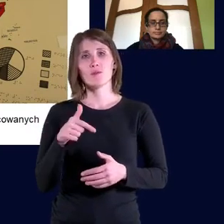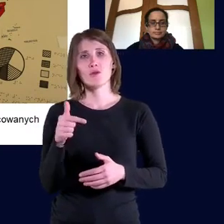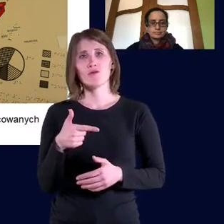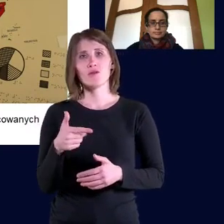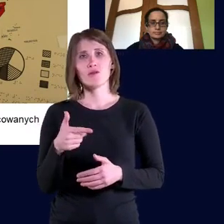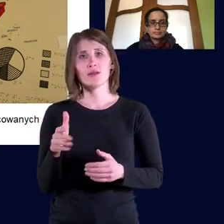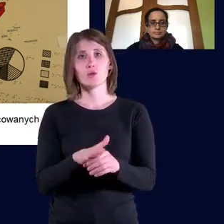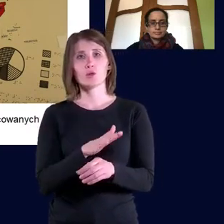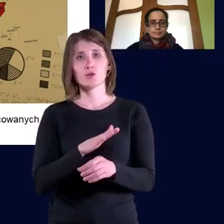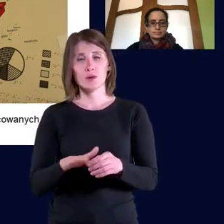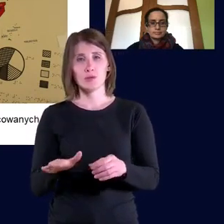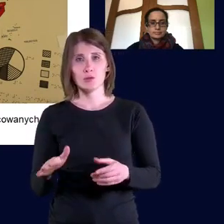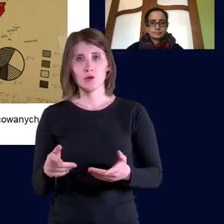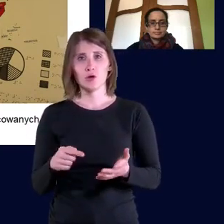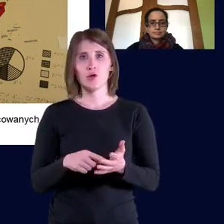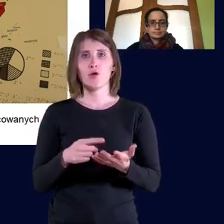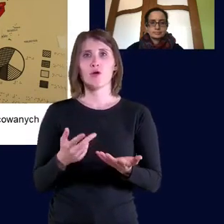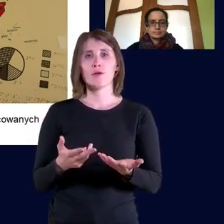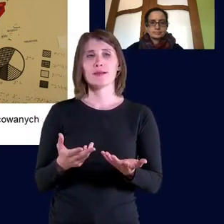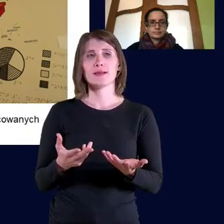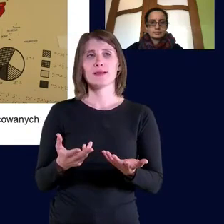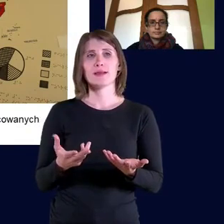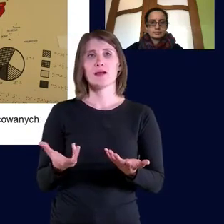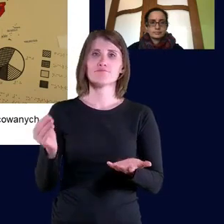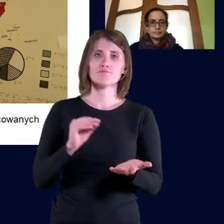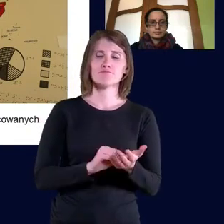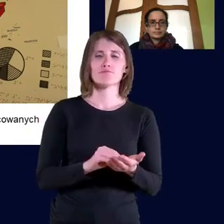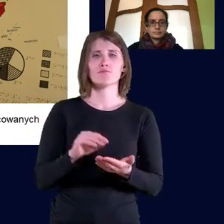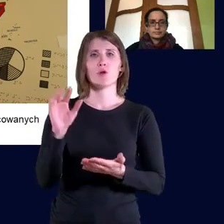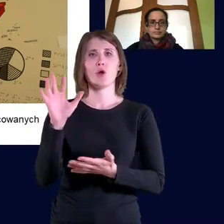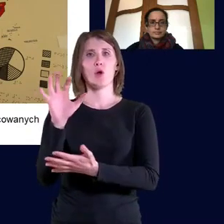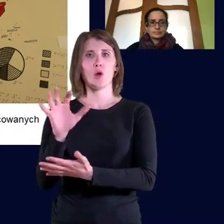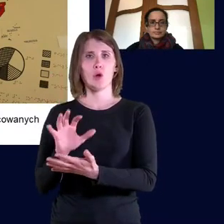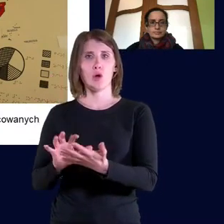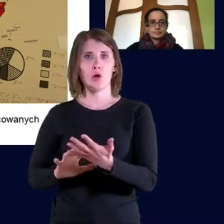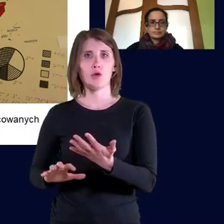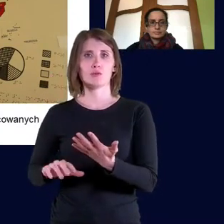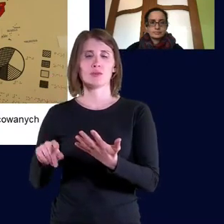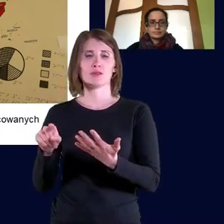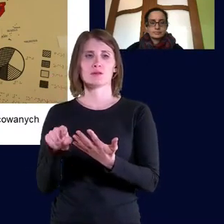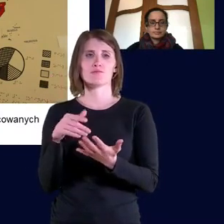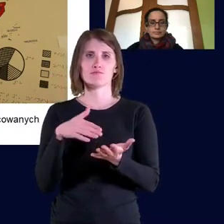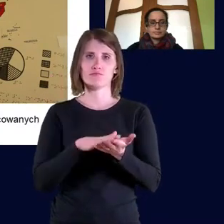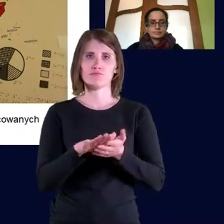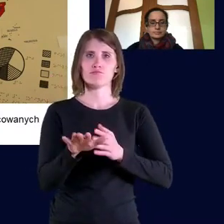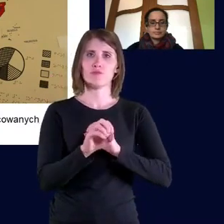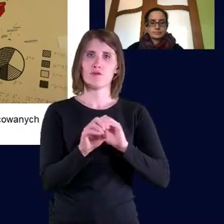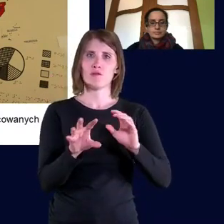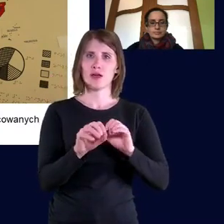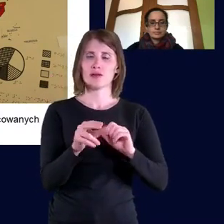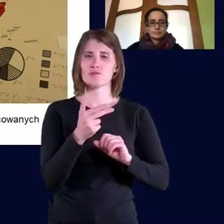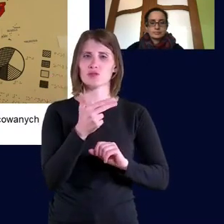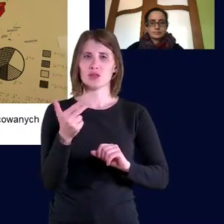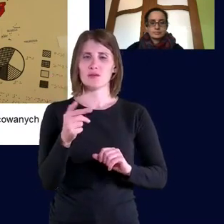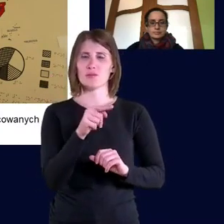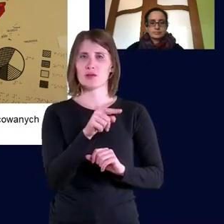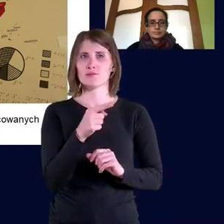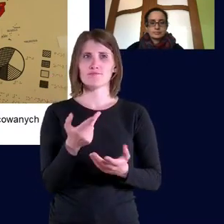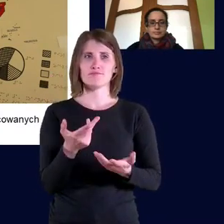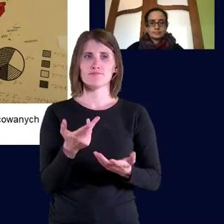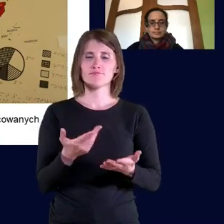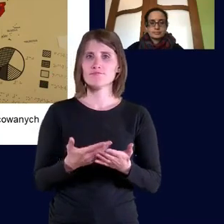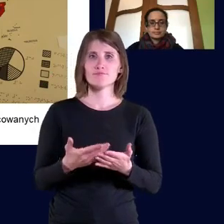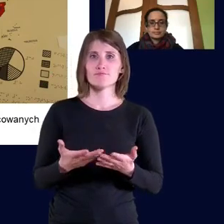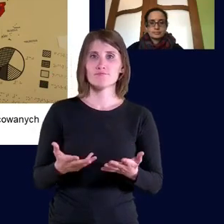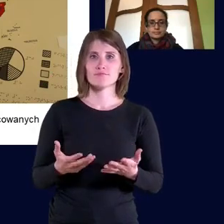uzupełniona o takich konstruktywne opis wprowadzający w dany temat czego ta grafika dotyczy